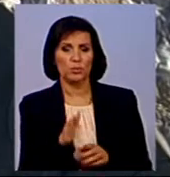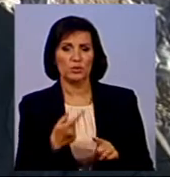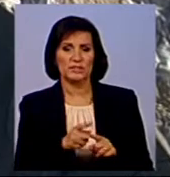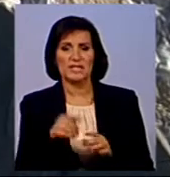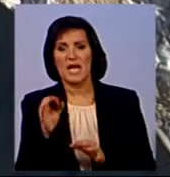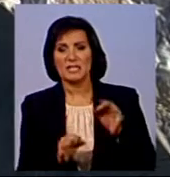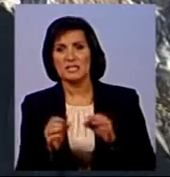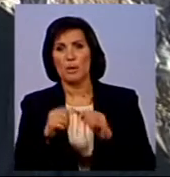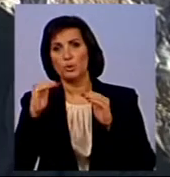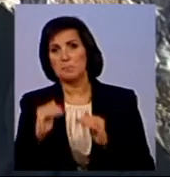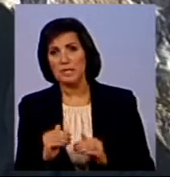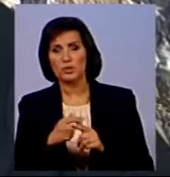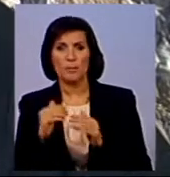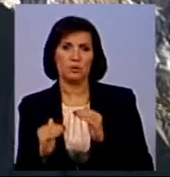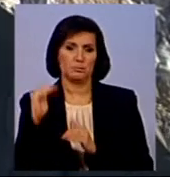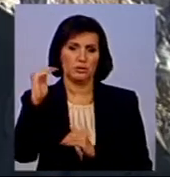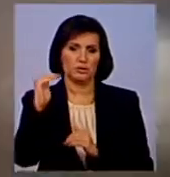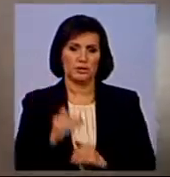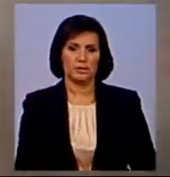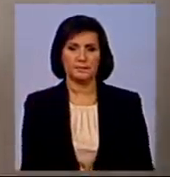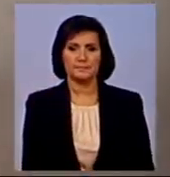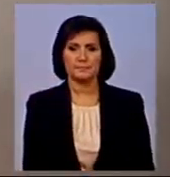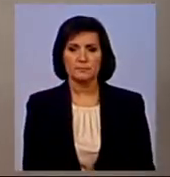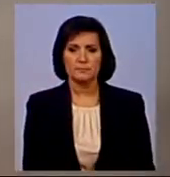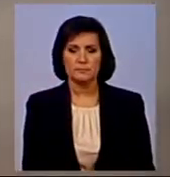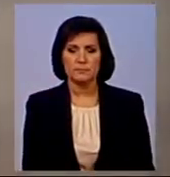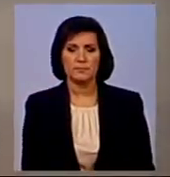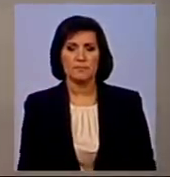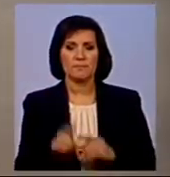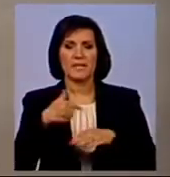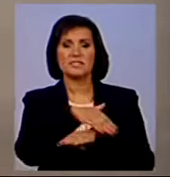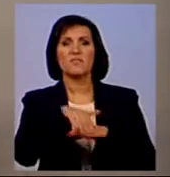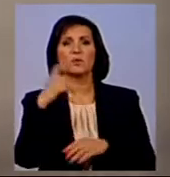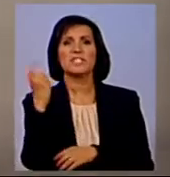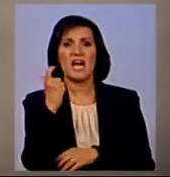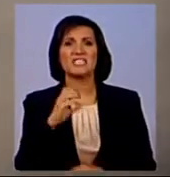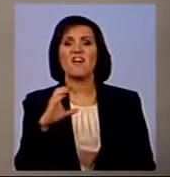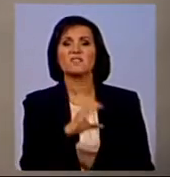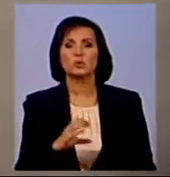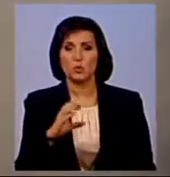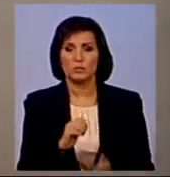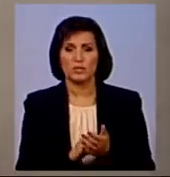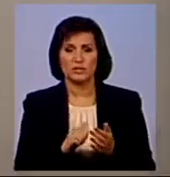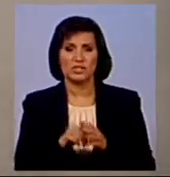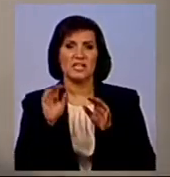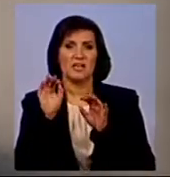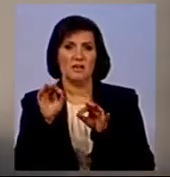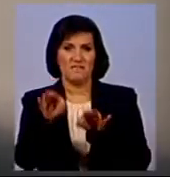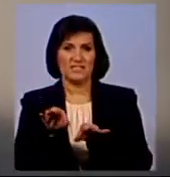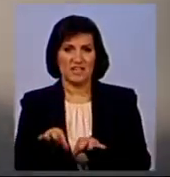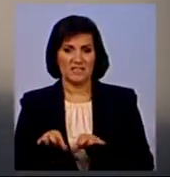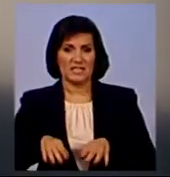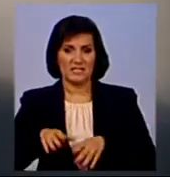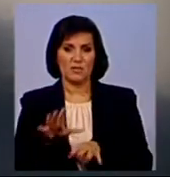цей акциз або зменшений, або збільшений. Це вулиця Харківська в Сумах. Через виставлені в крайньому ряду